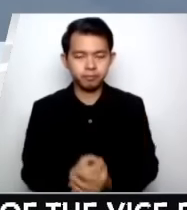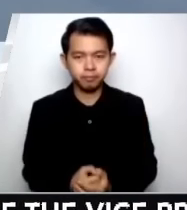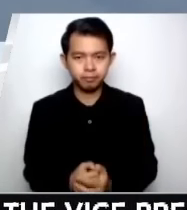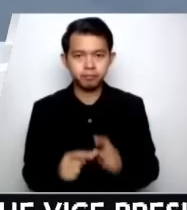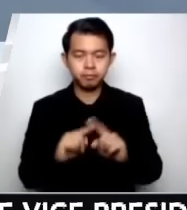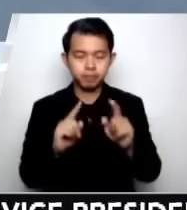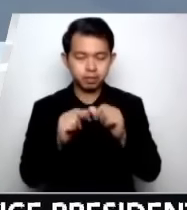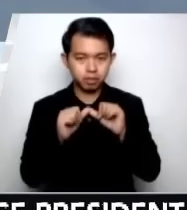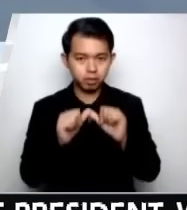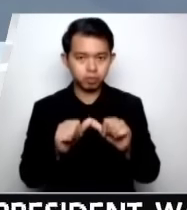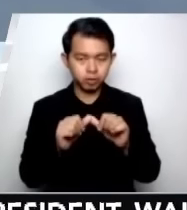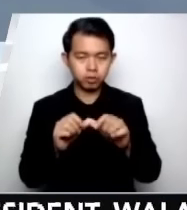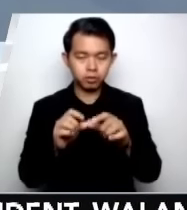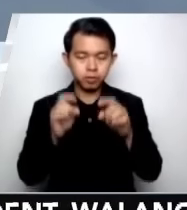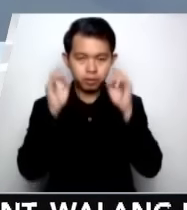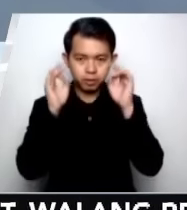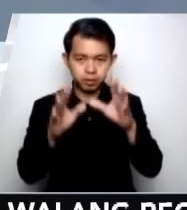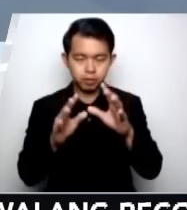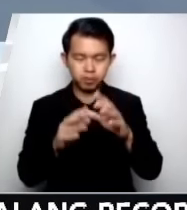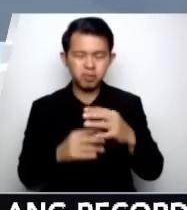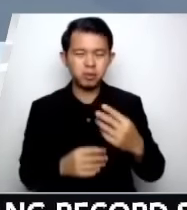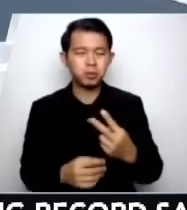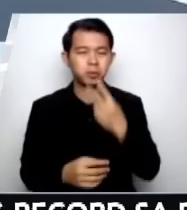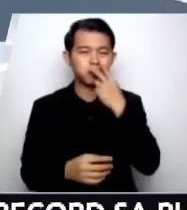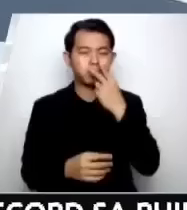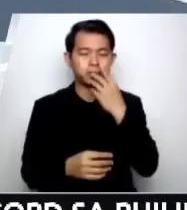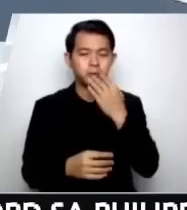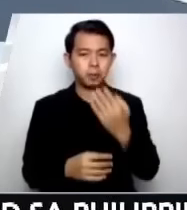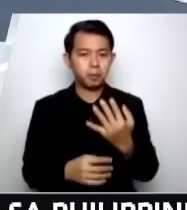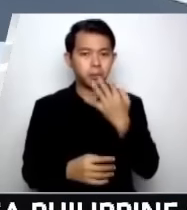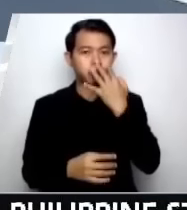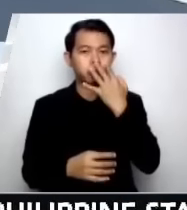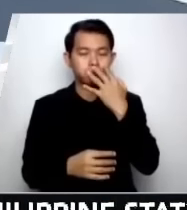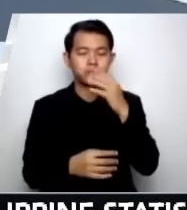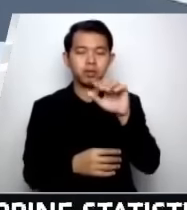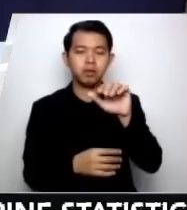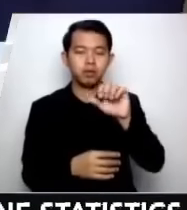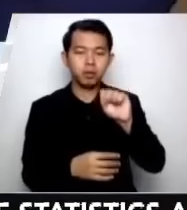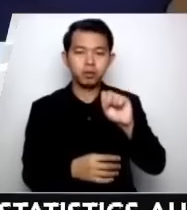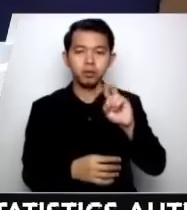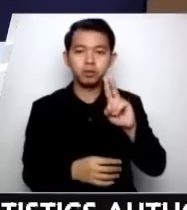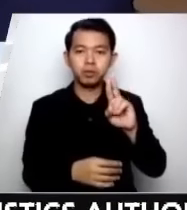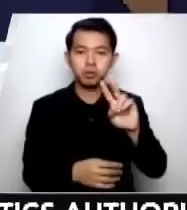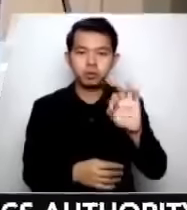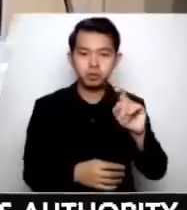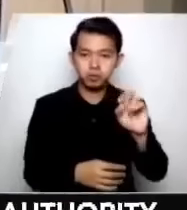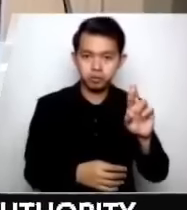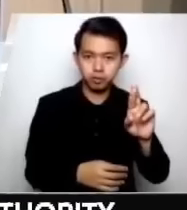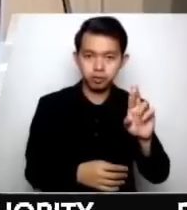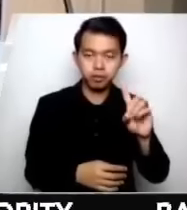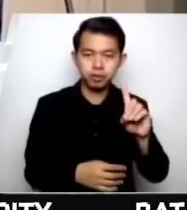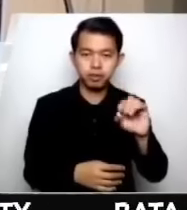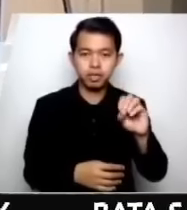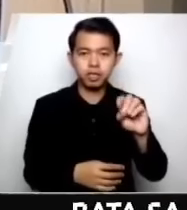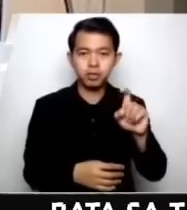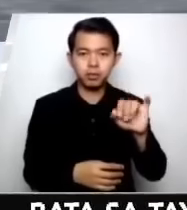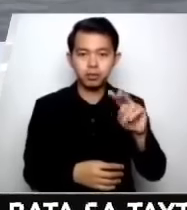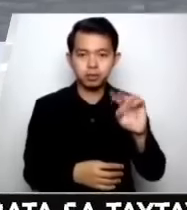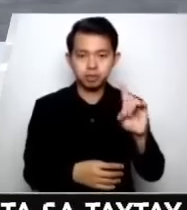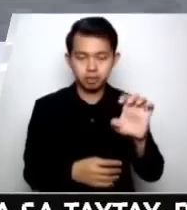sa kalusugan ng paglanghap ng abo at asupre o sulfur dioxide ng bulkan. Payo ng FIVOX, magsuot ng face